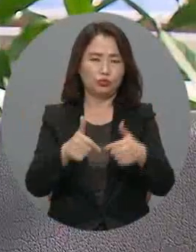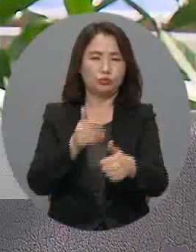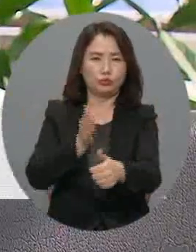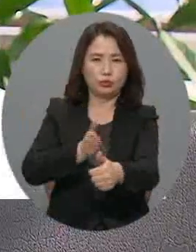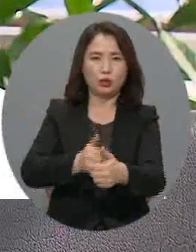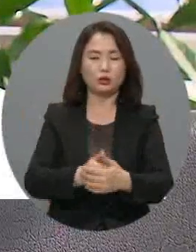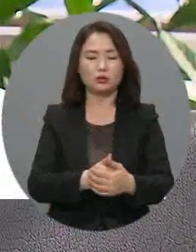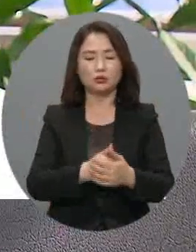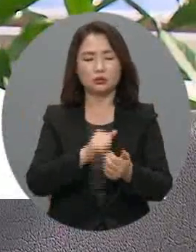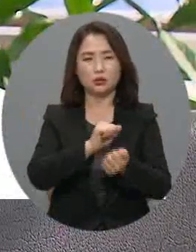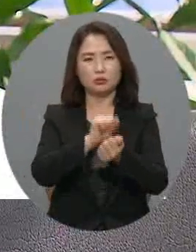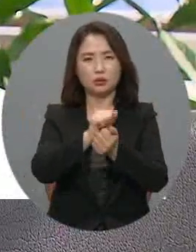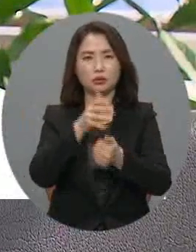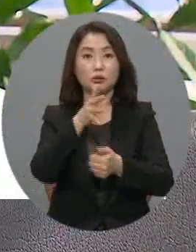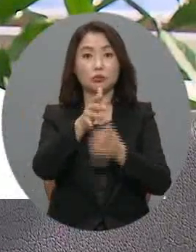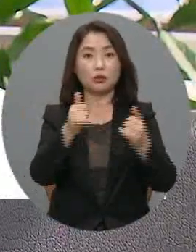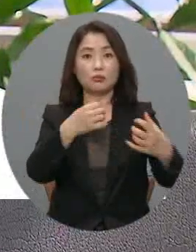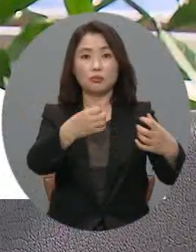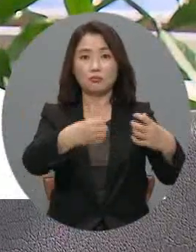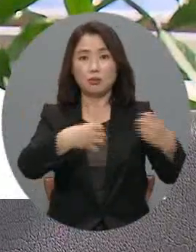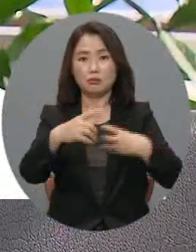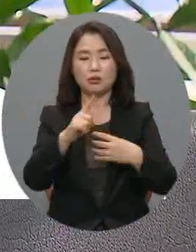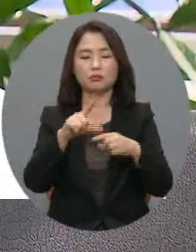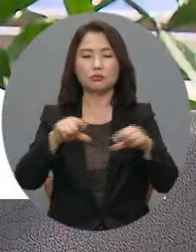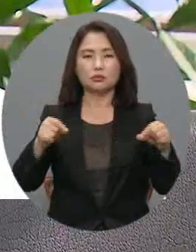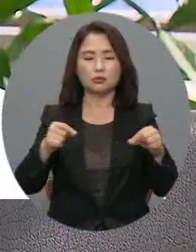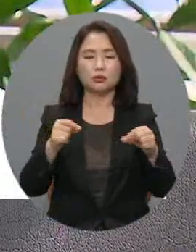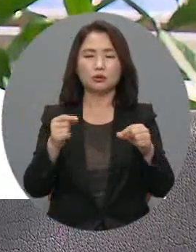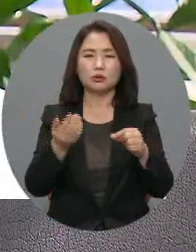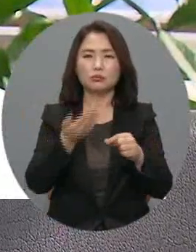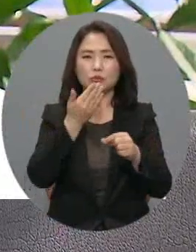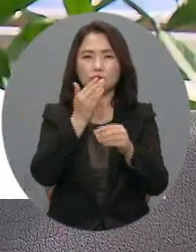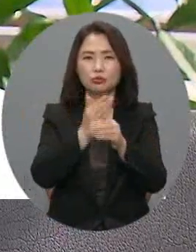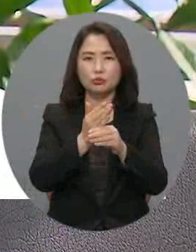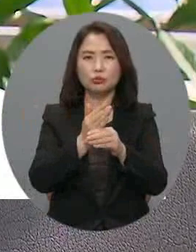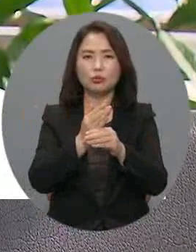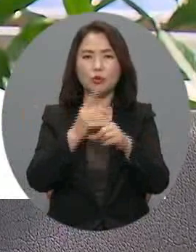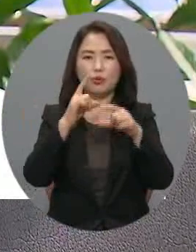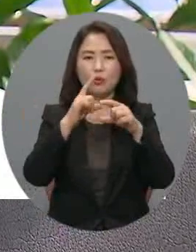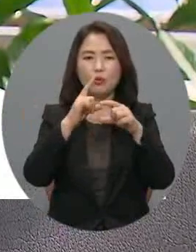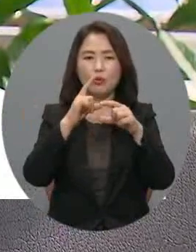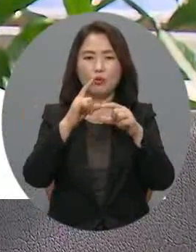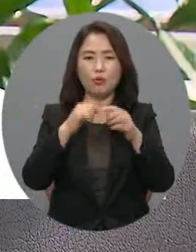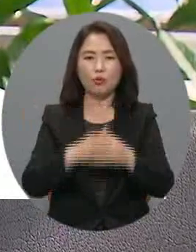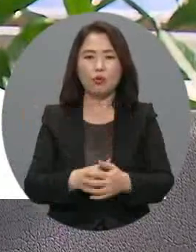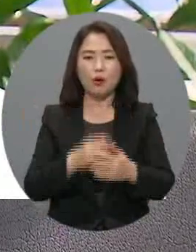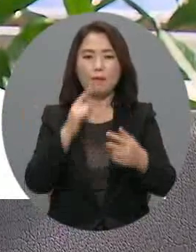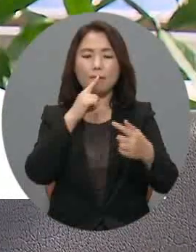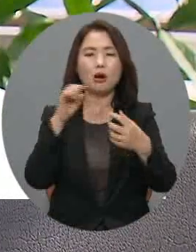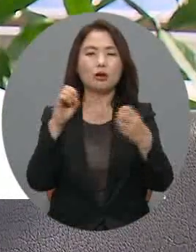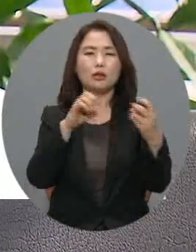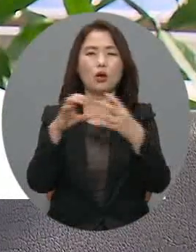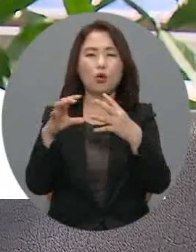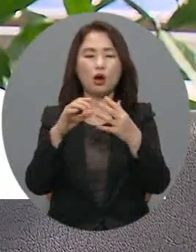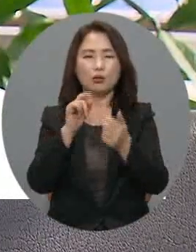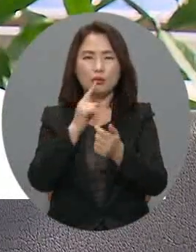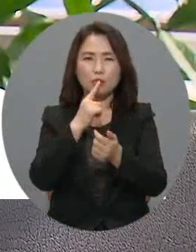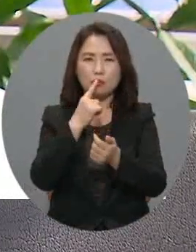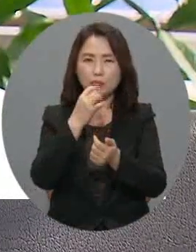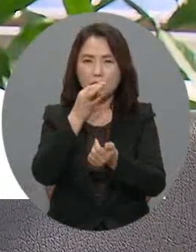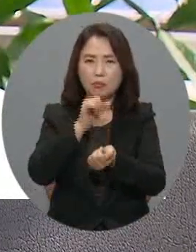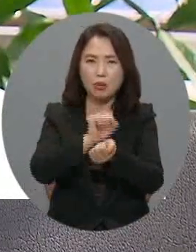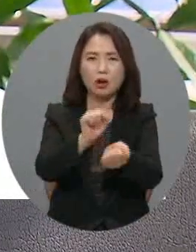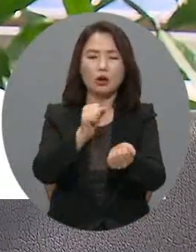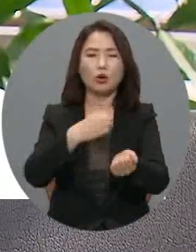전문가들 께서 의견을 내 시기를 어음 식물 측지 상황 했어 그런 말씀 그 말을 통해서 감염의 점퍼가